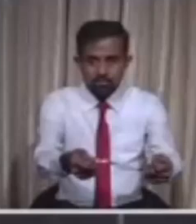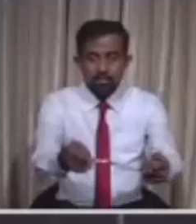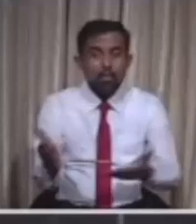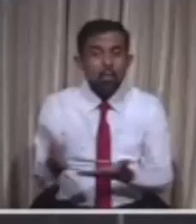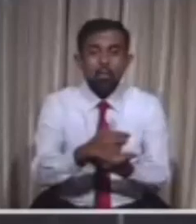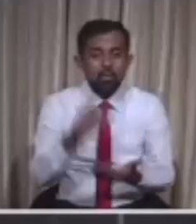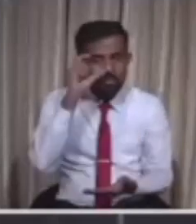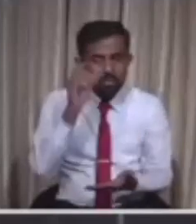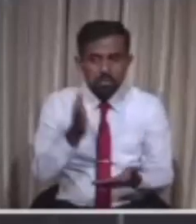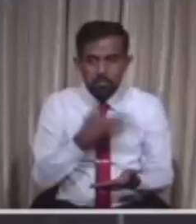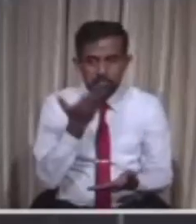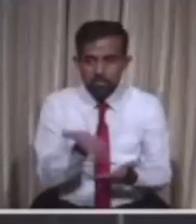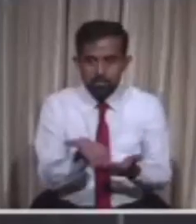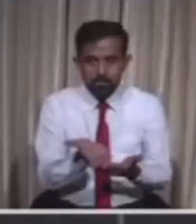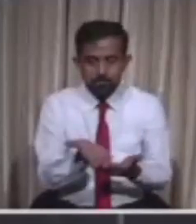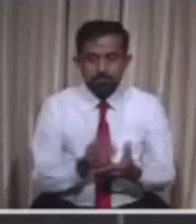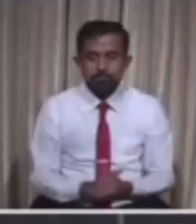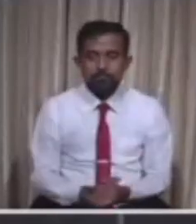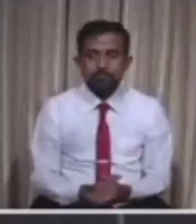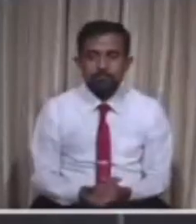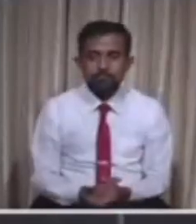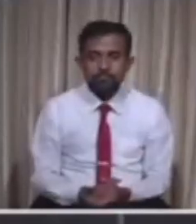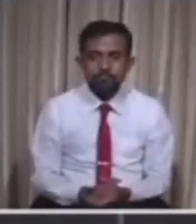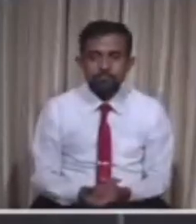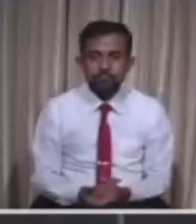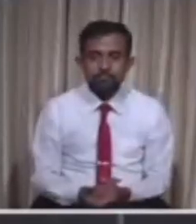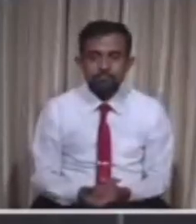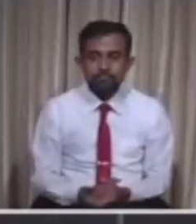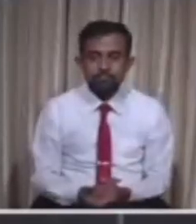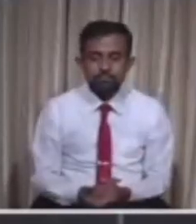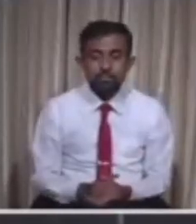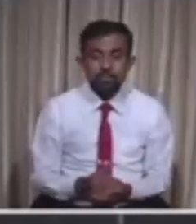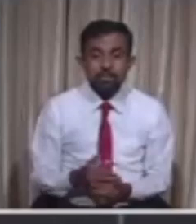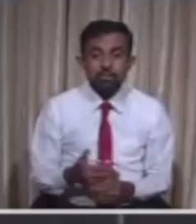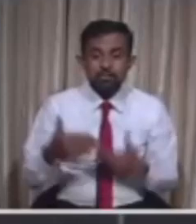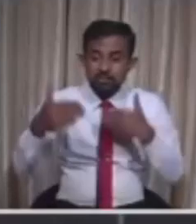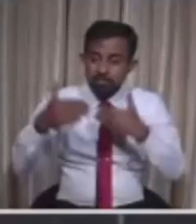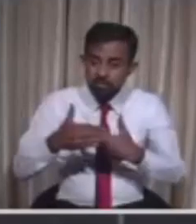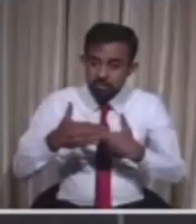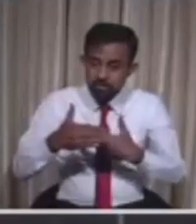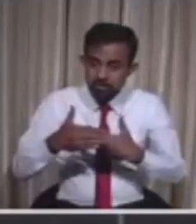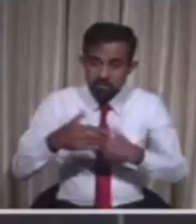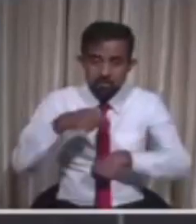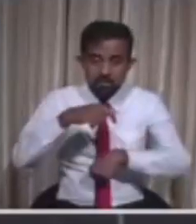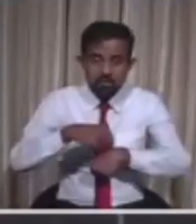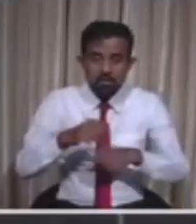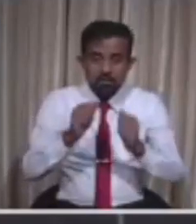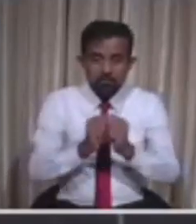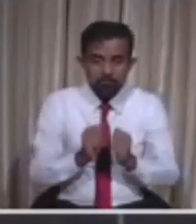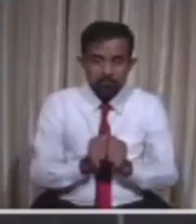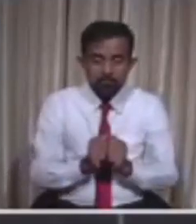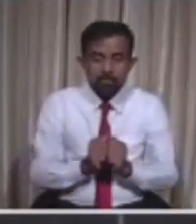දෙනාට දැනගන්න. එතකොට මේ කෙටි කාලීන වැඩපිළිවෙලට